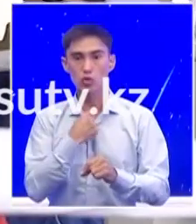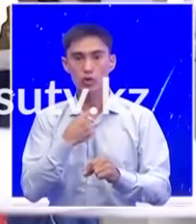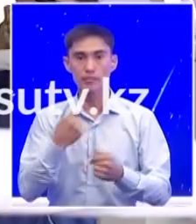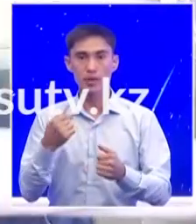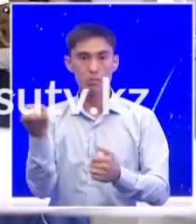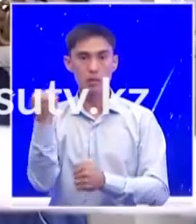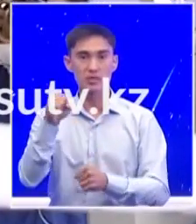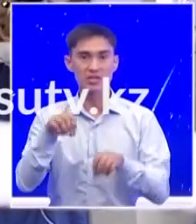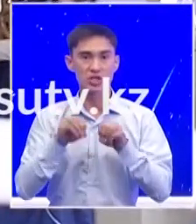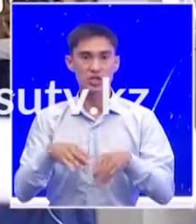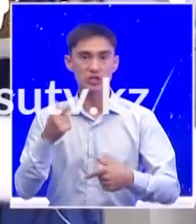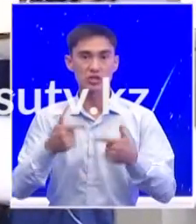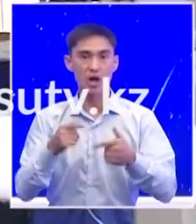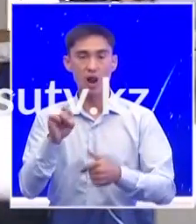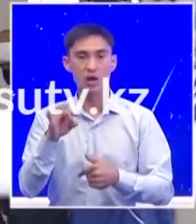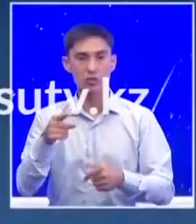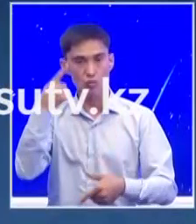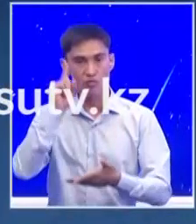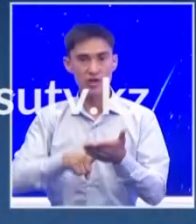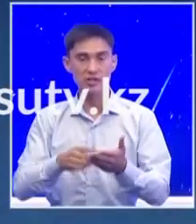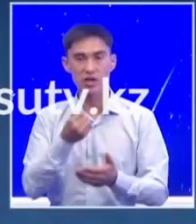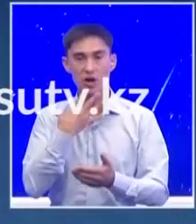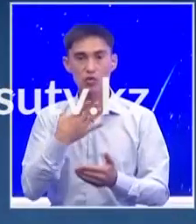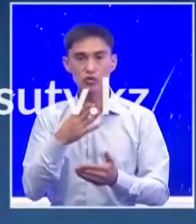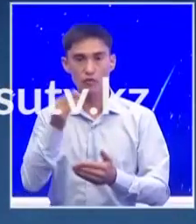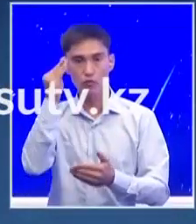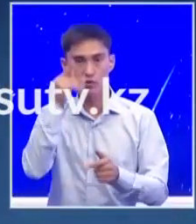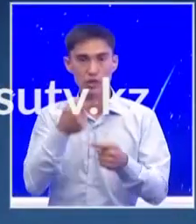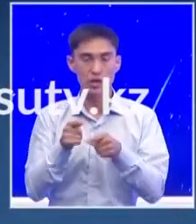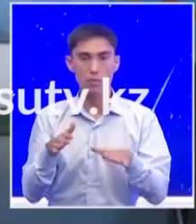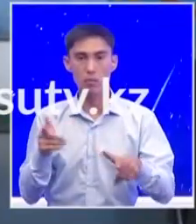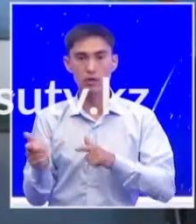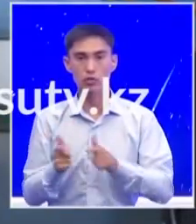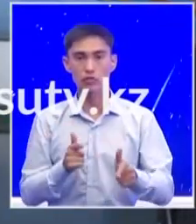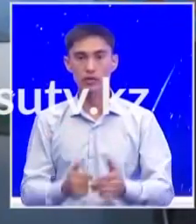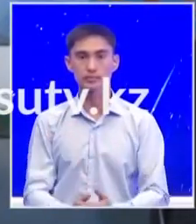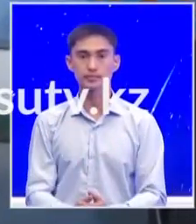Победить в решающей схватке Алихану помогла уверенность и хорошая функциональная подготовка.